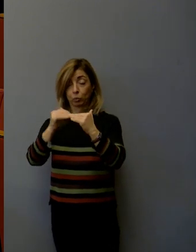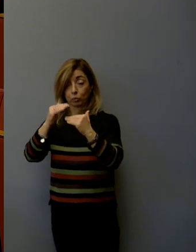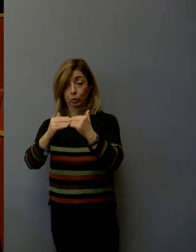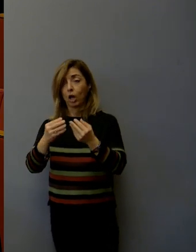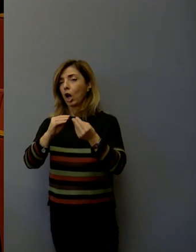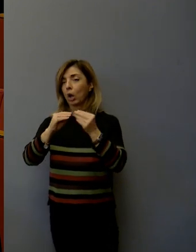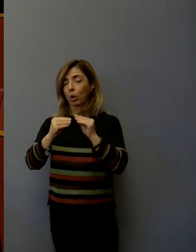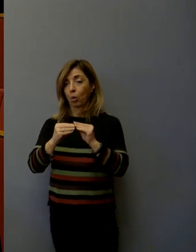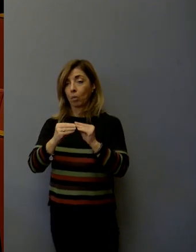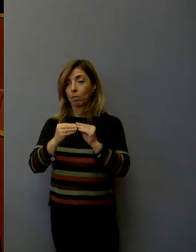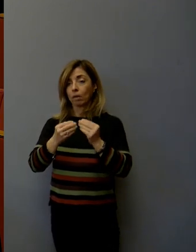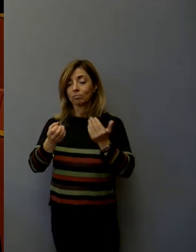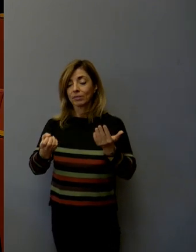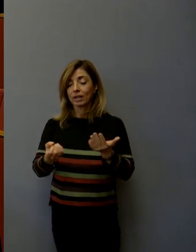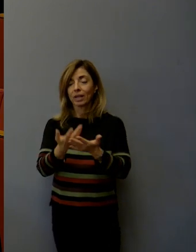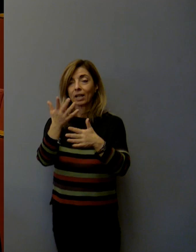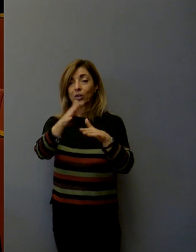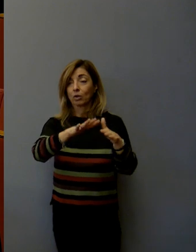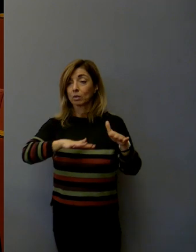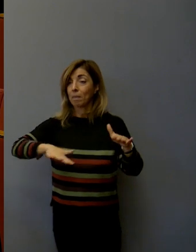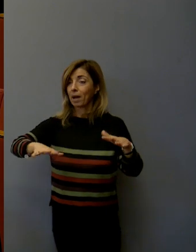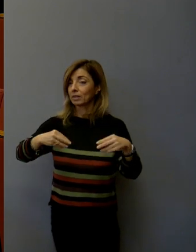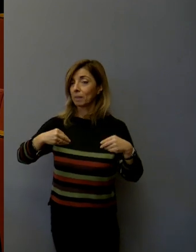creando chiaramente spazi di partecipazione